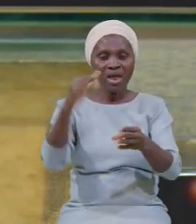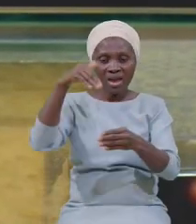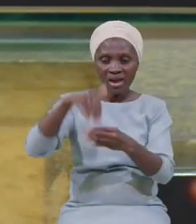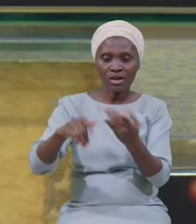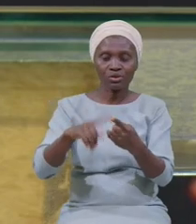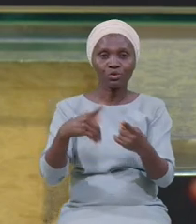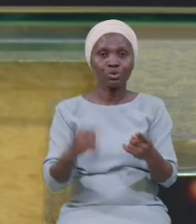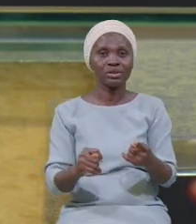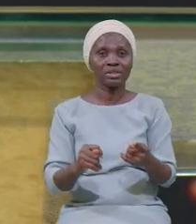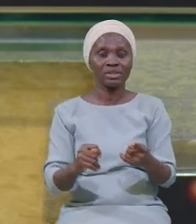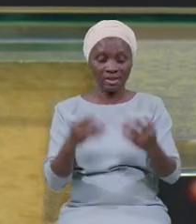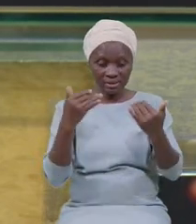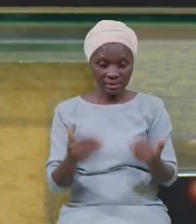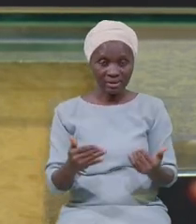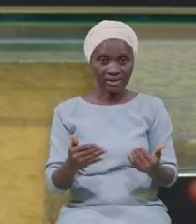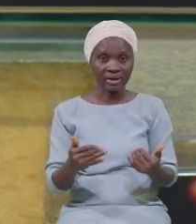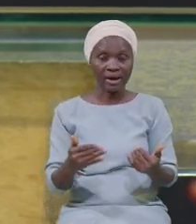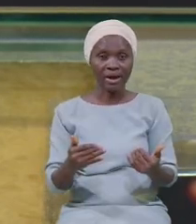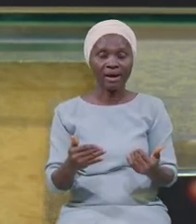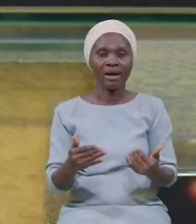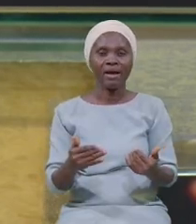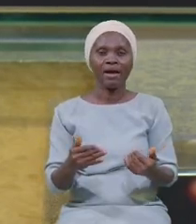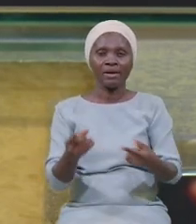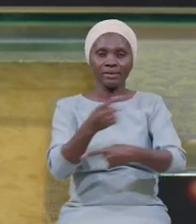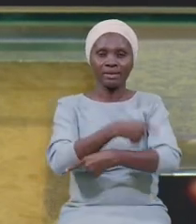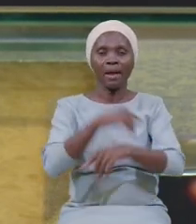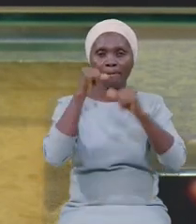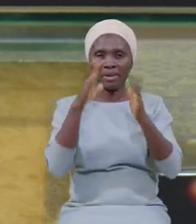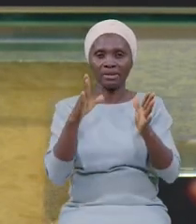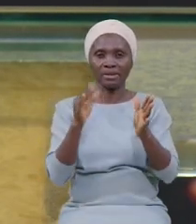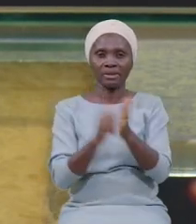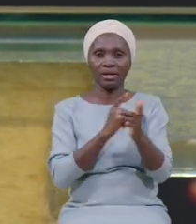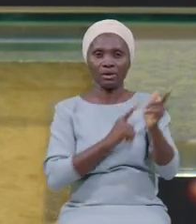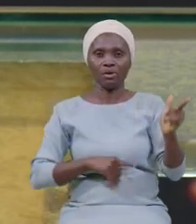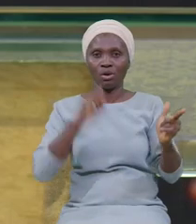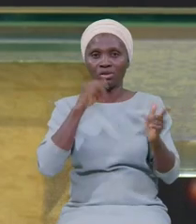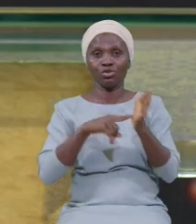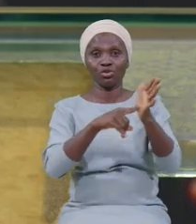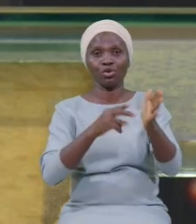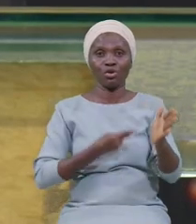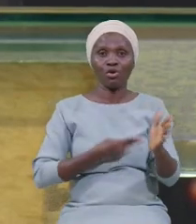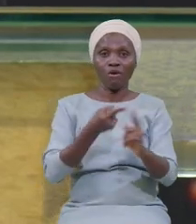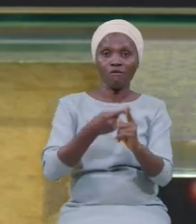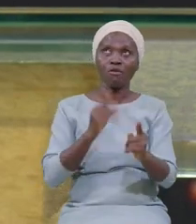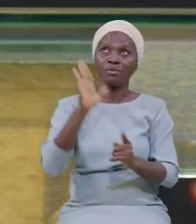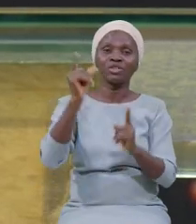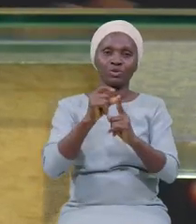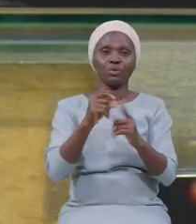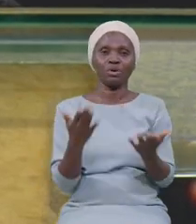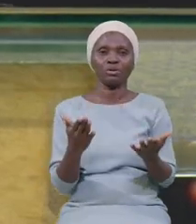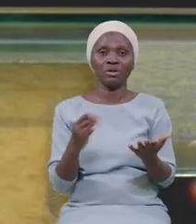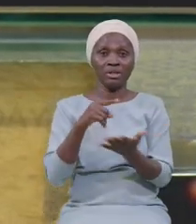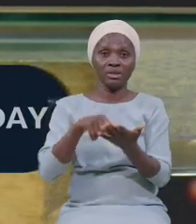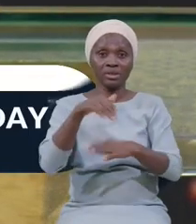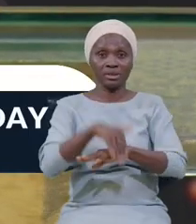aux bénédictions des derniers jours que le Seigneur nous révèle dans sa parole. Ce soir, nous allons voir la